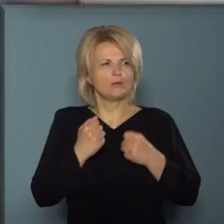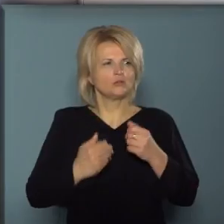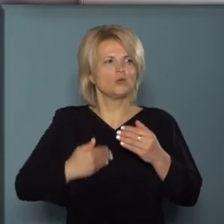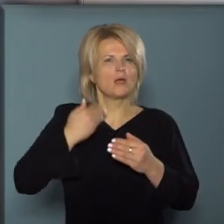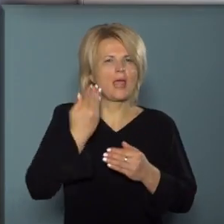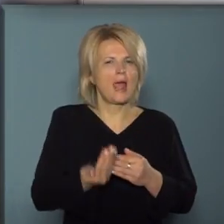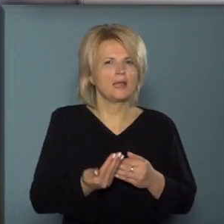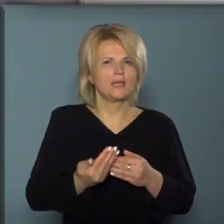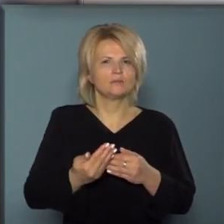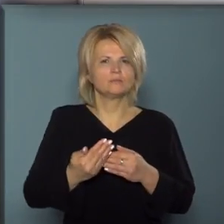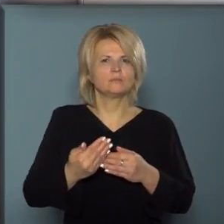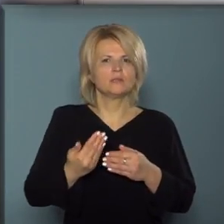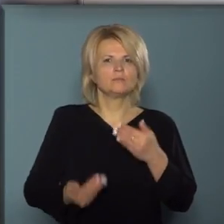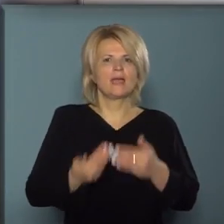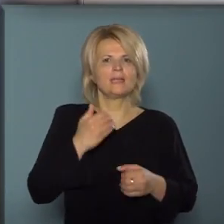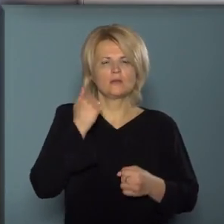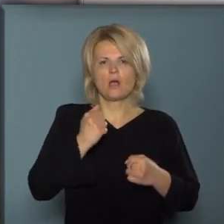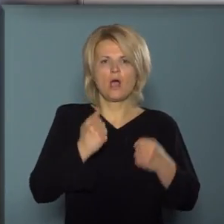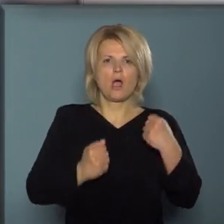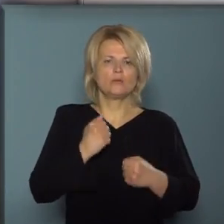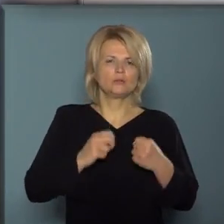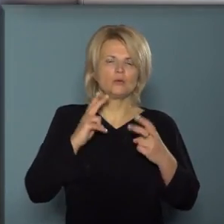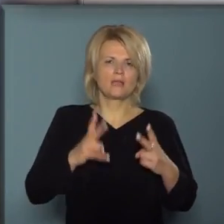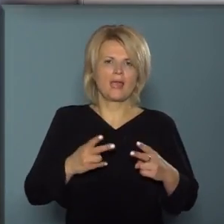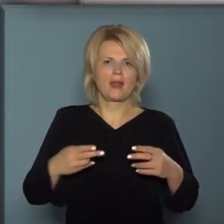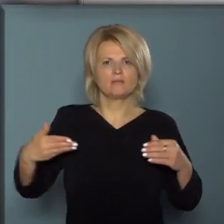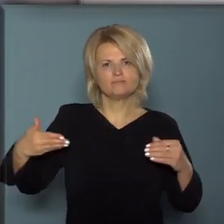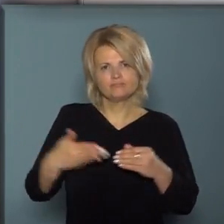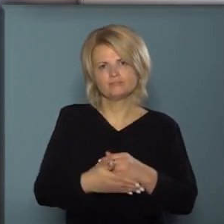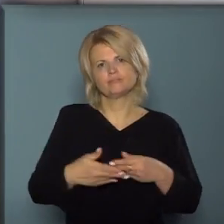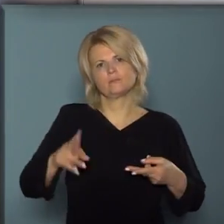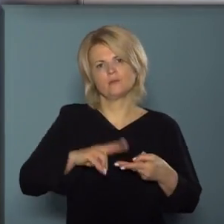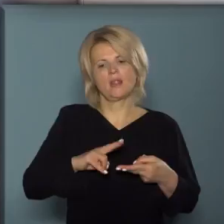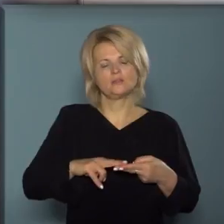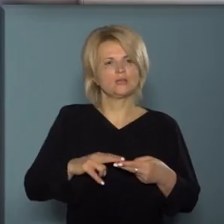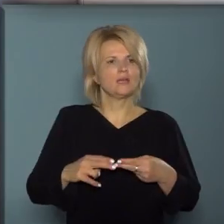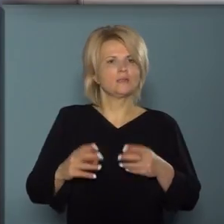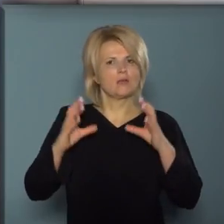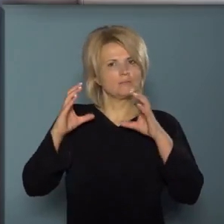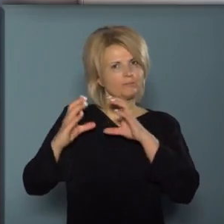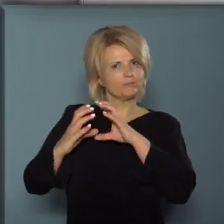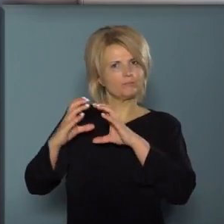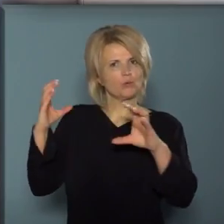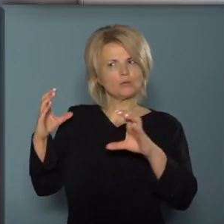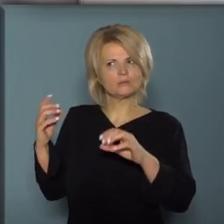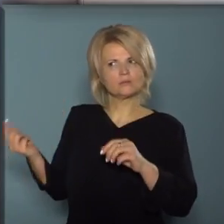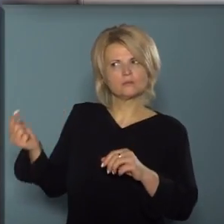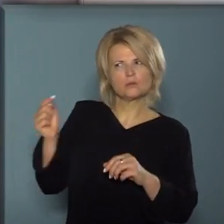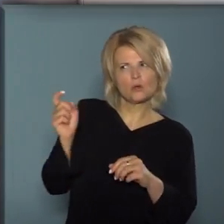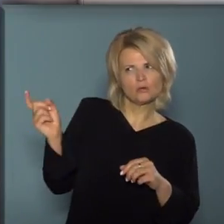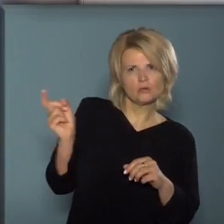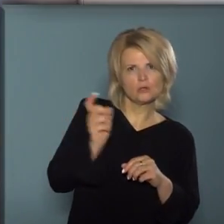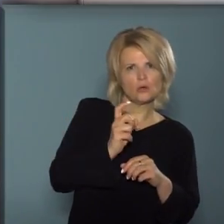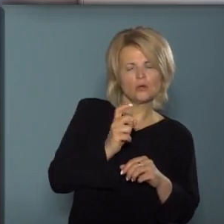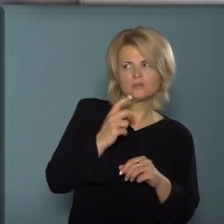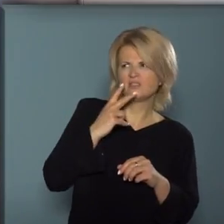az, ami engem majd elvisz valami más a túlvilágra. És akkor jött egy busz, és akkor elkezdtem filózni,